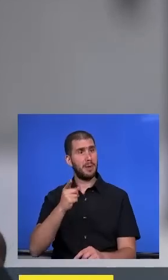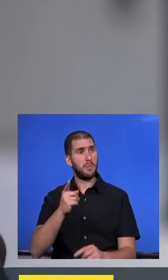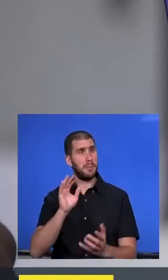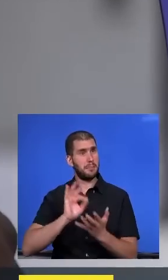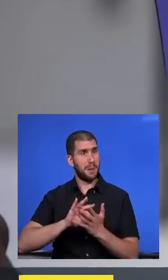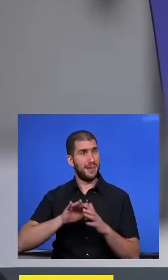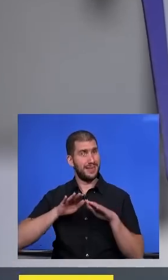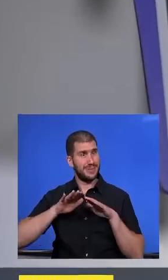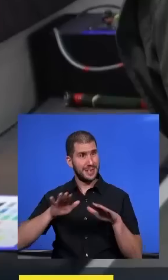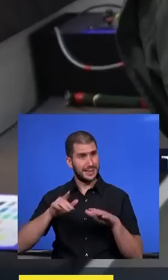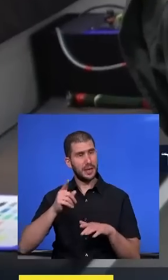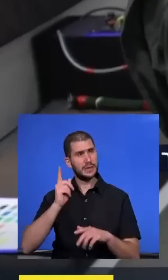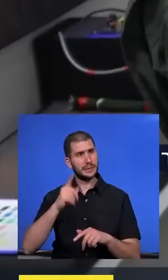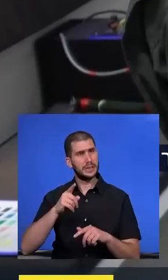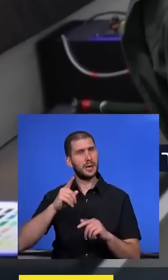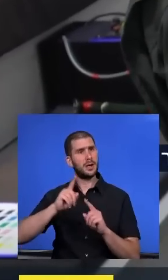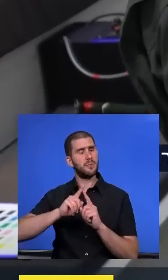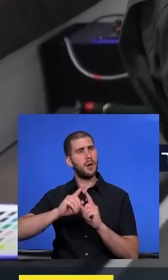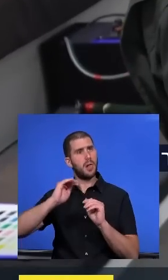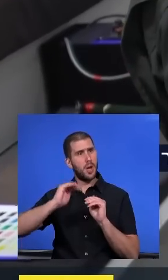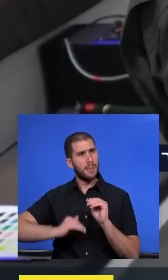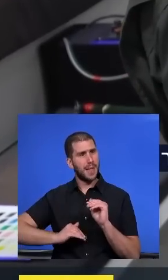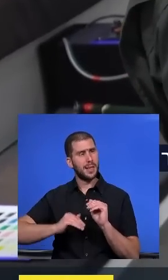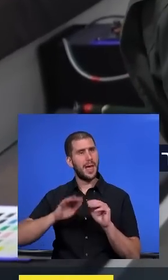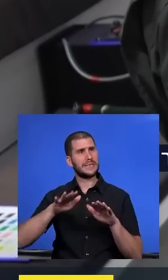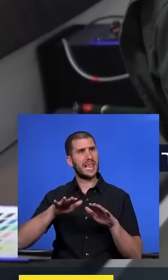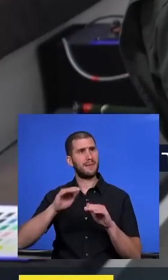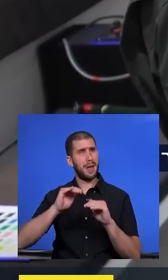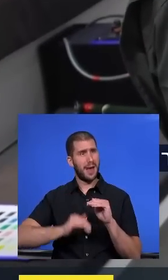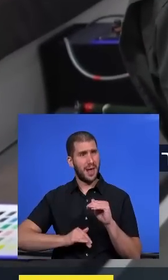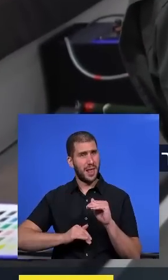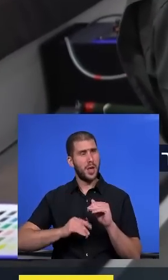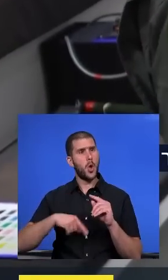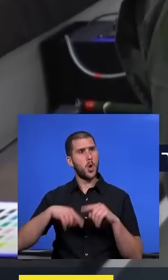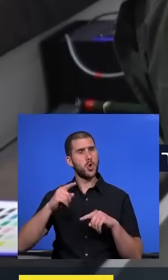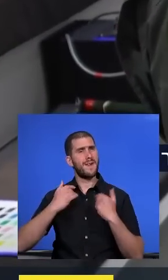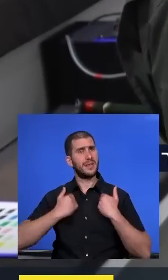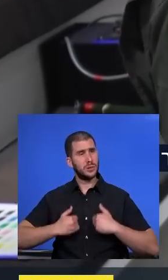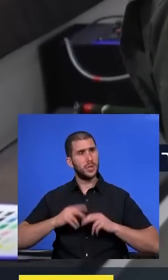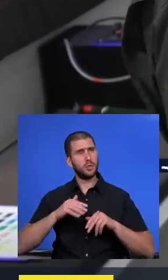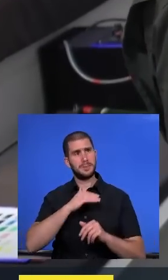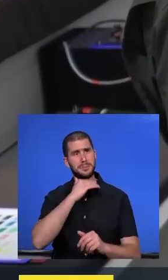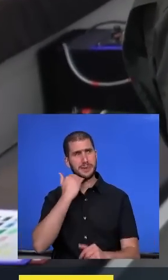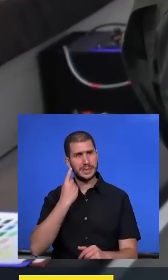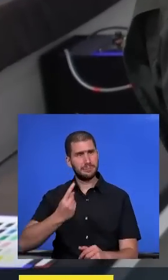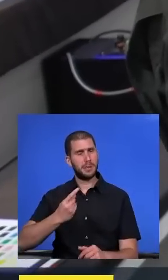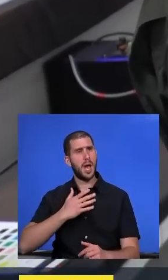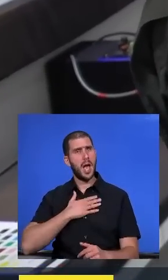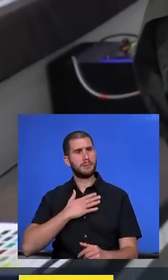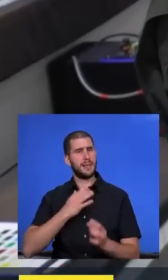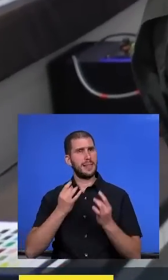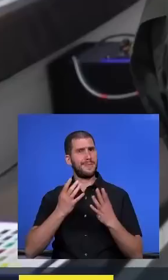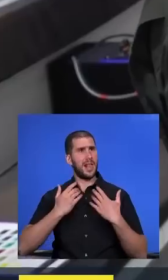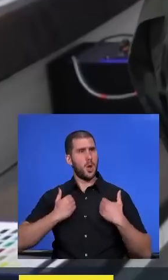בזמן טיסה, אתה צריך להנמיך מתחת לגובה של 10,000 רגל, גובה פיזיולוגי שבו יש מספיק חמצן באופן טבעי